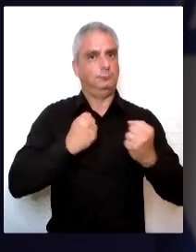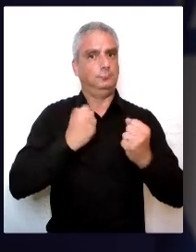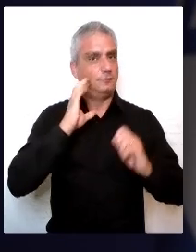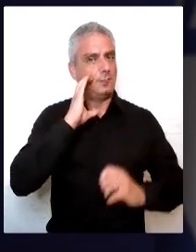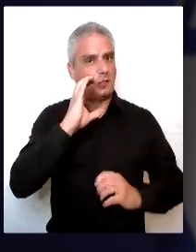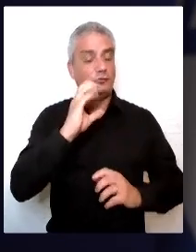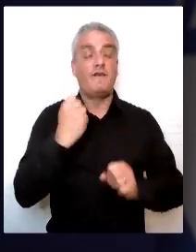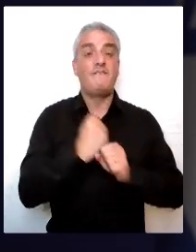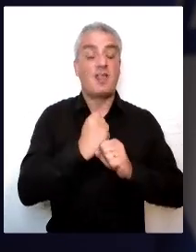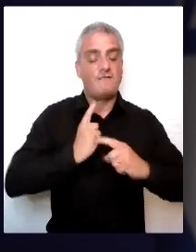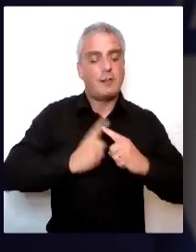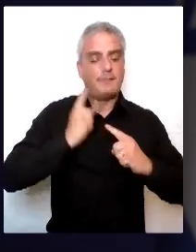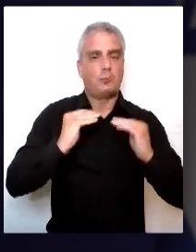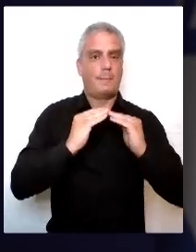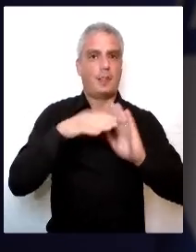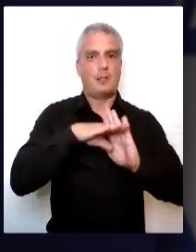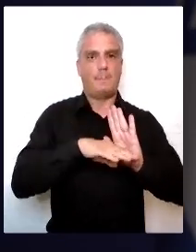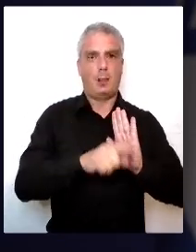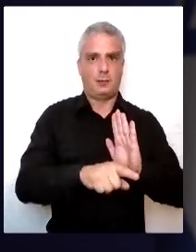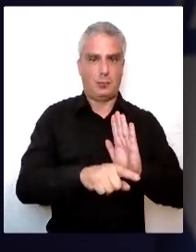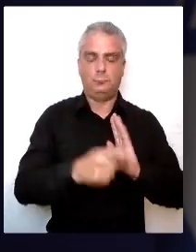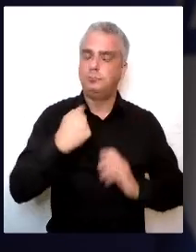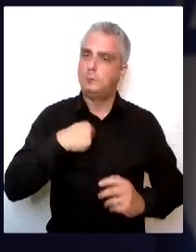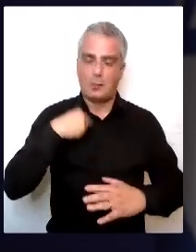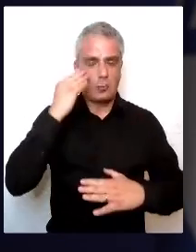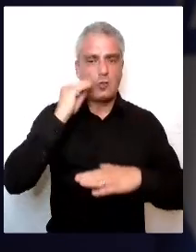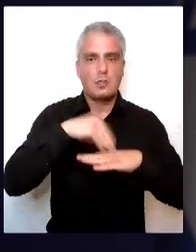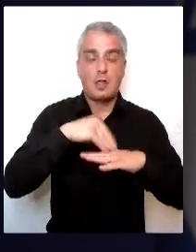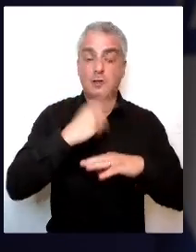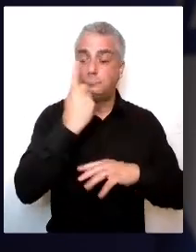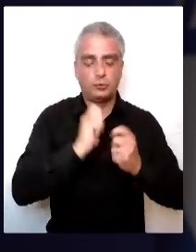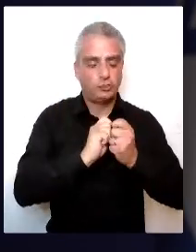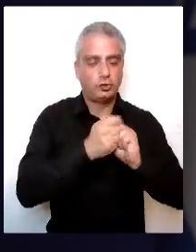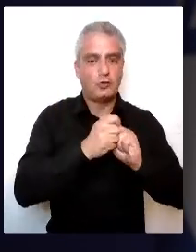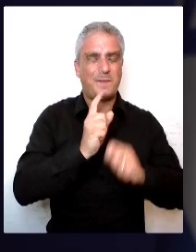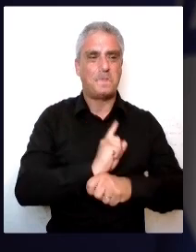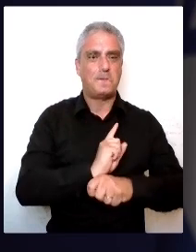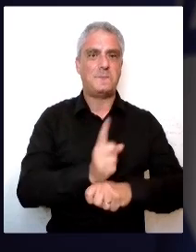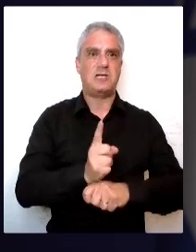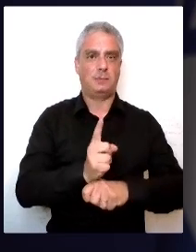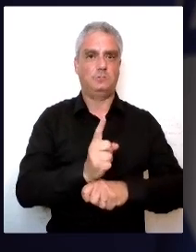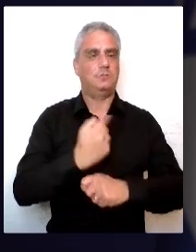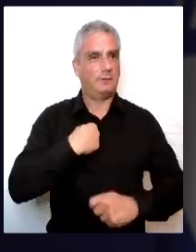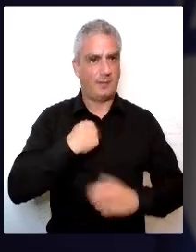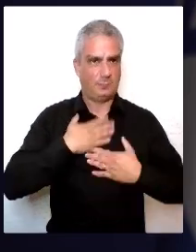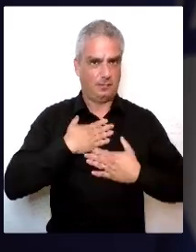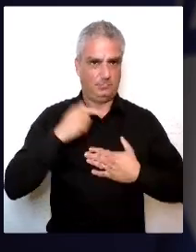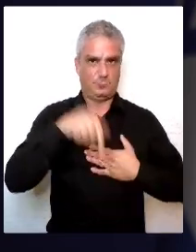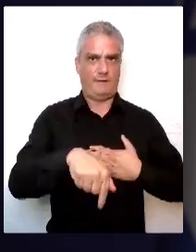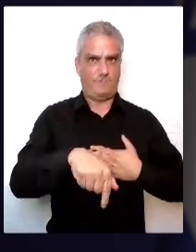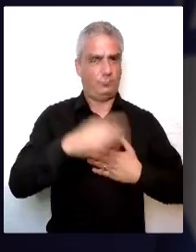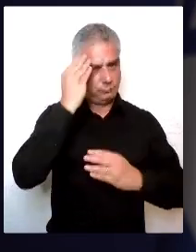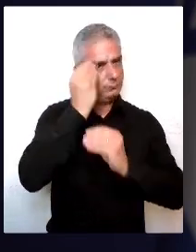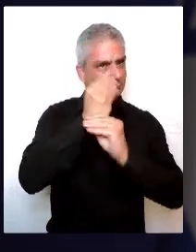ולפעול בדיוק על פי הנחיות אנחנו נעדכן על כל שינוי באופן מיידי ואני אהייה כאן להתקן